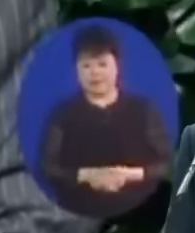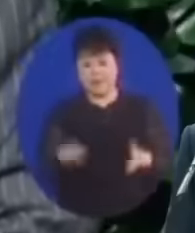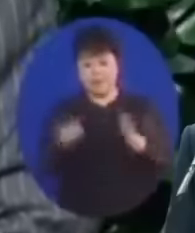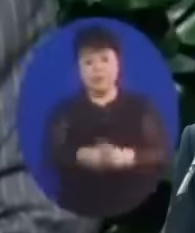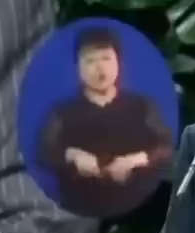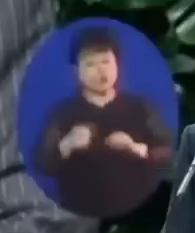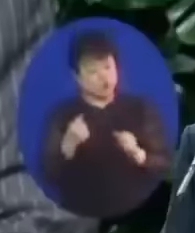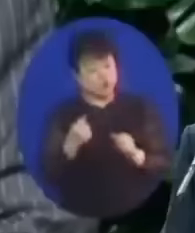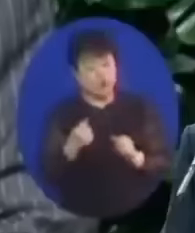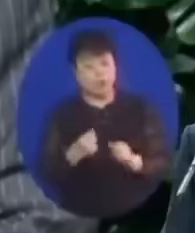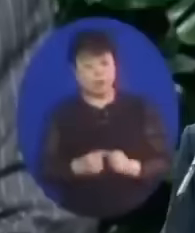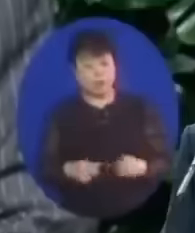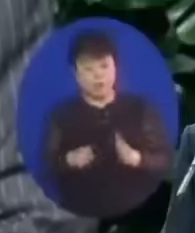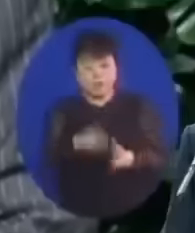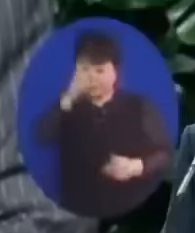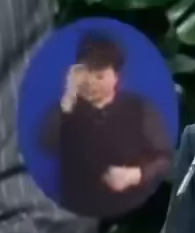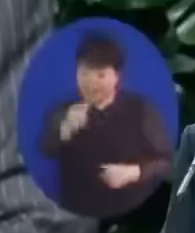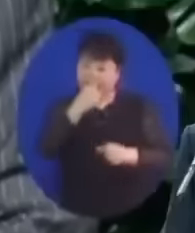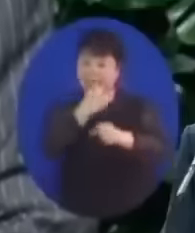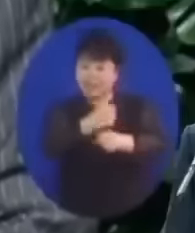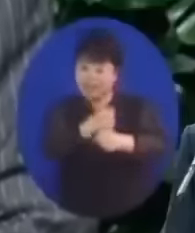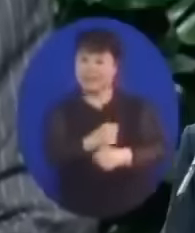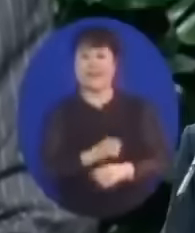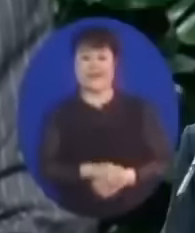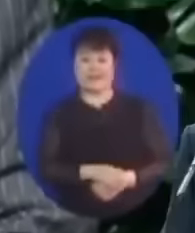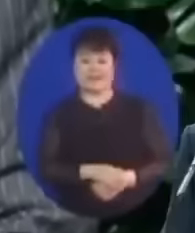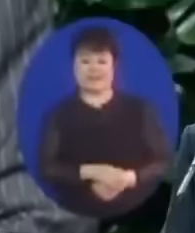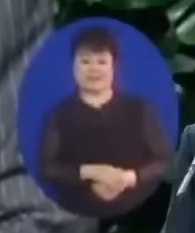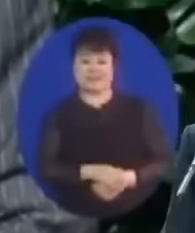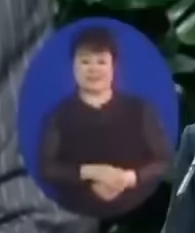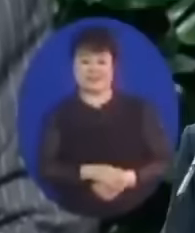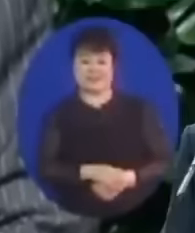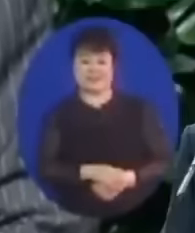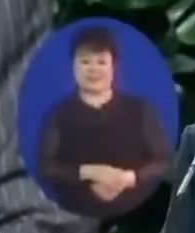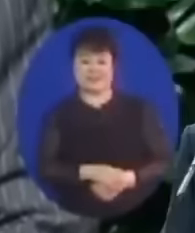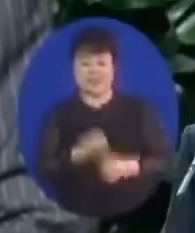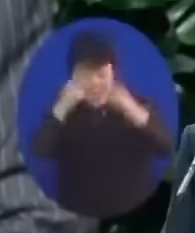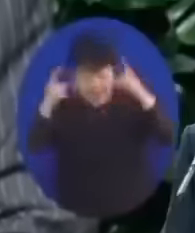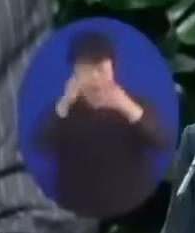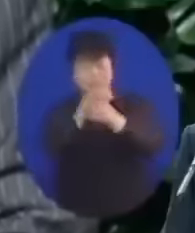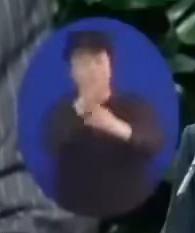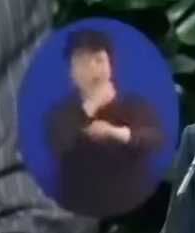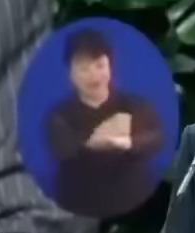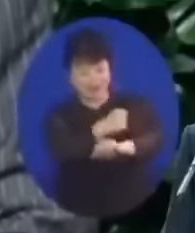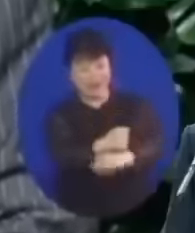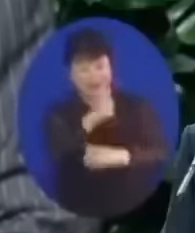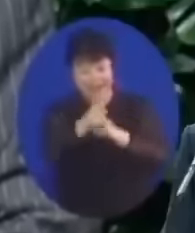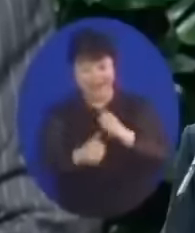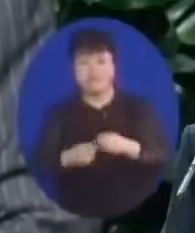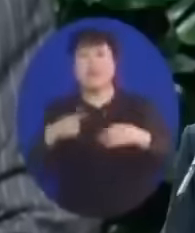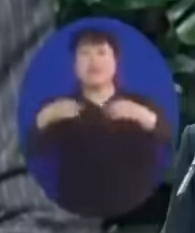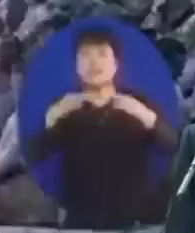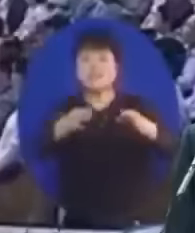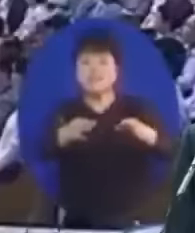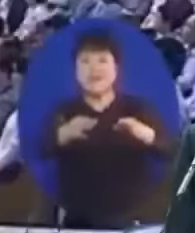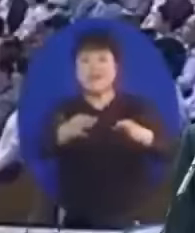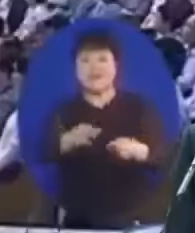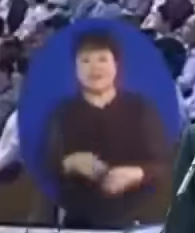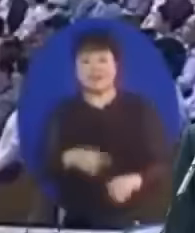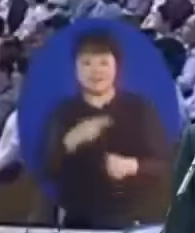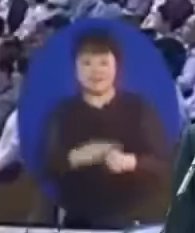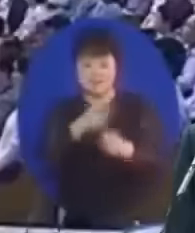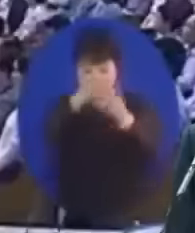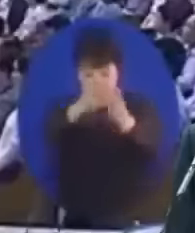믿고 순종하고 믿음을 강하게 만들려고 그렇게 하는 것이니 깨어 기도하라. 하나님의 음성을 그